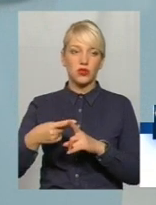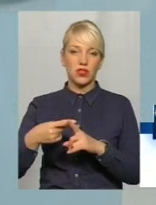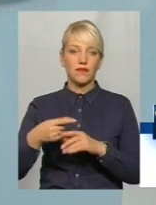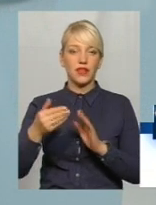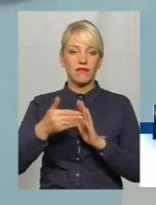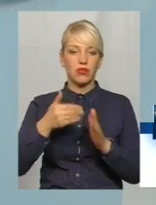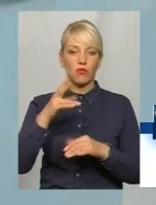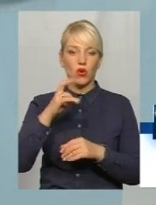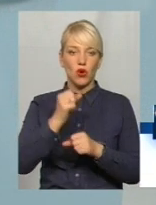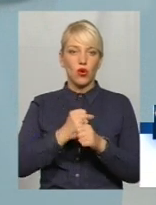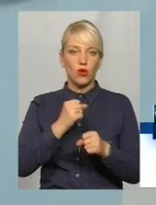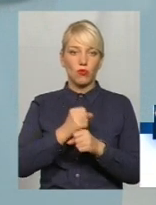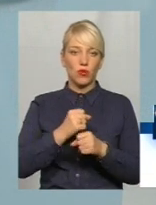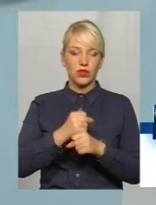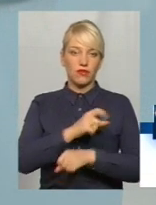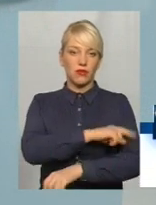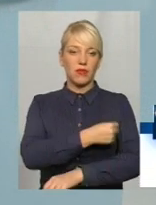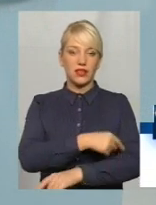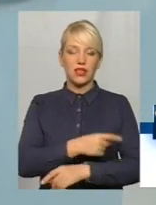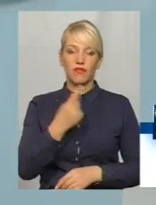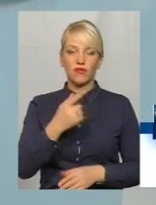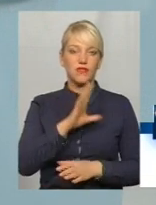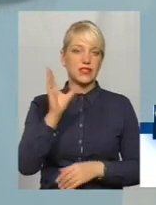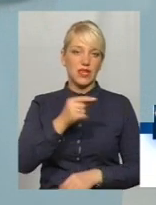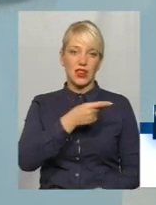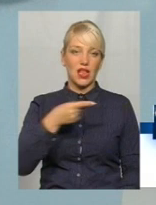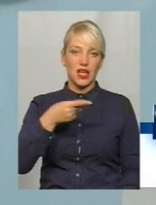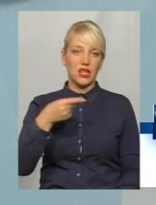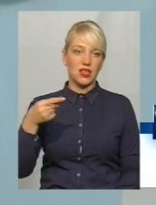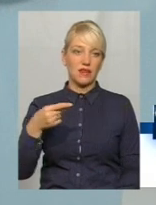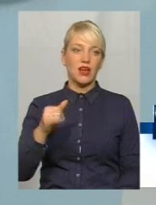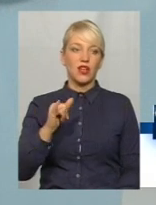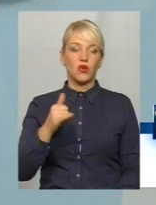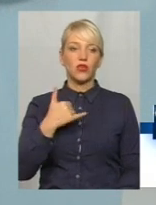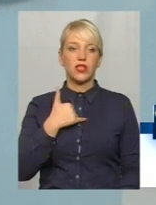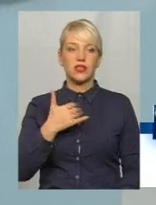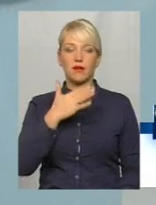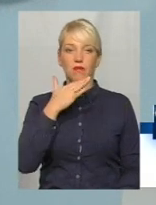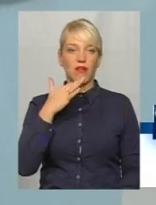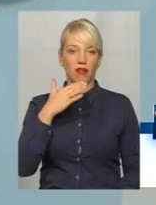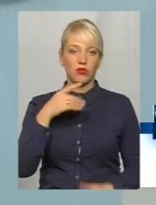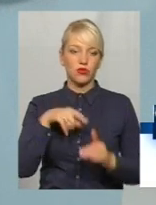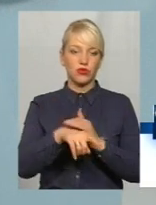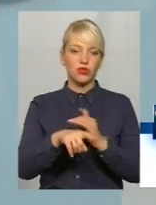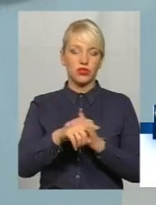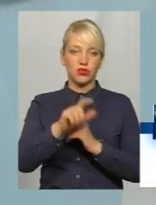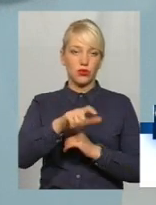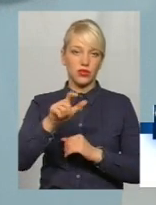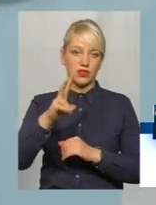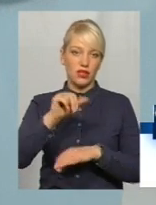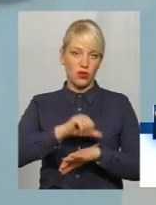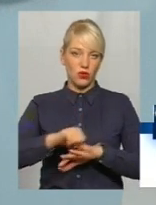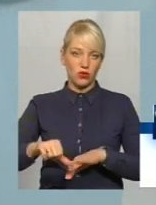медиків. Один негатив. В той же самий час ми читаємо, настільки іде відтік кадрів за кордон. На сьогодні